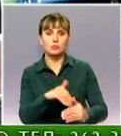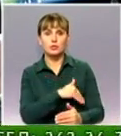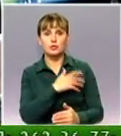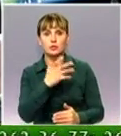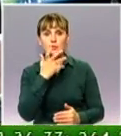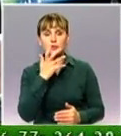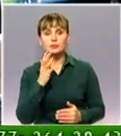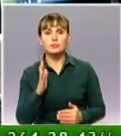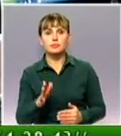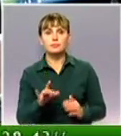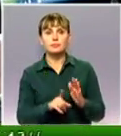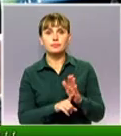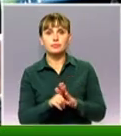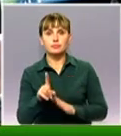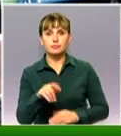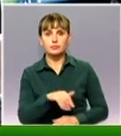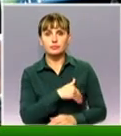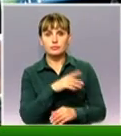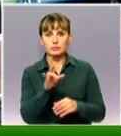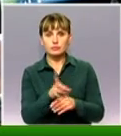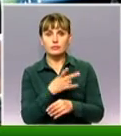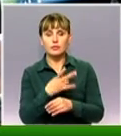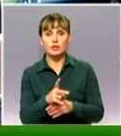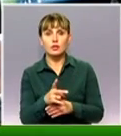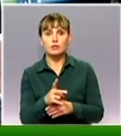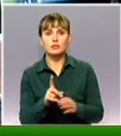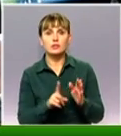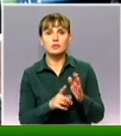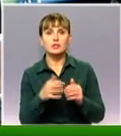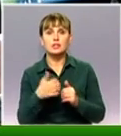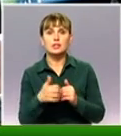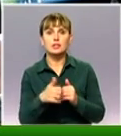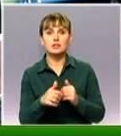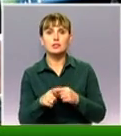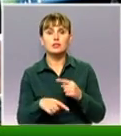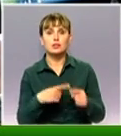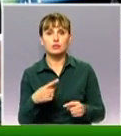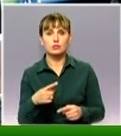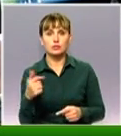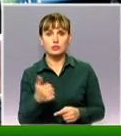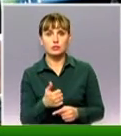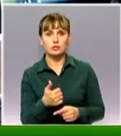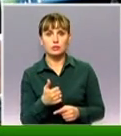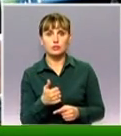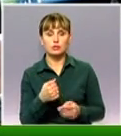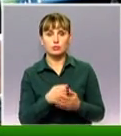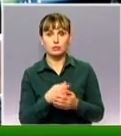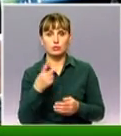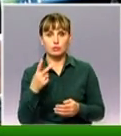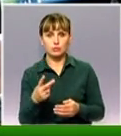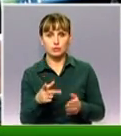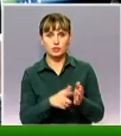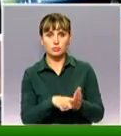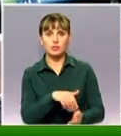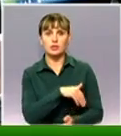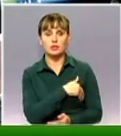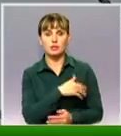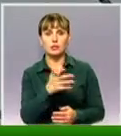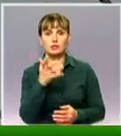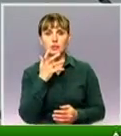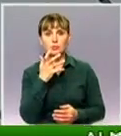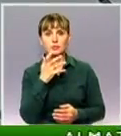температуры. Ночная температура уже в середине следующей недели поднимется до 2-7 градусов